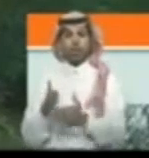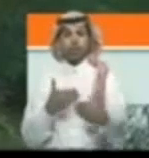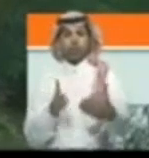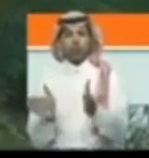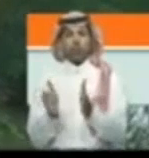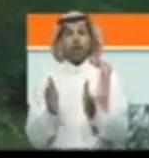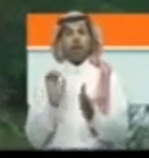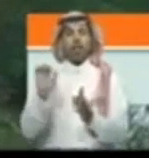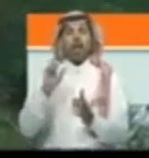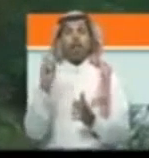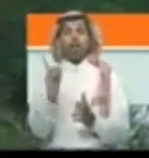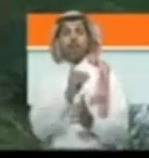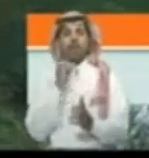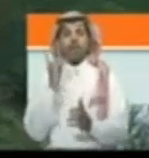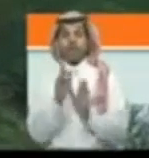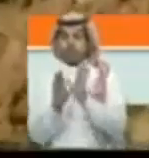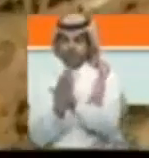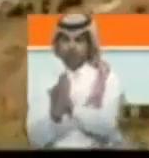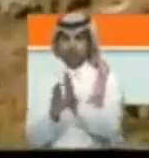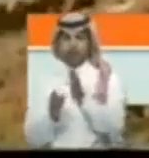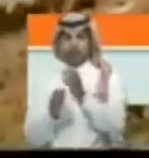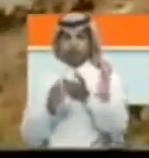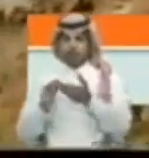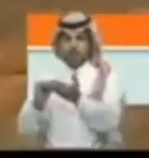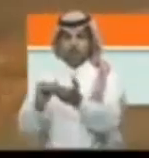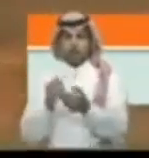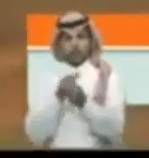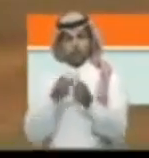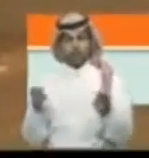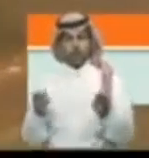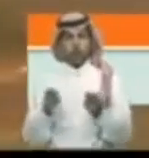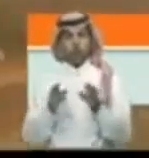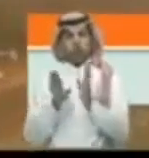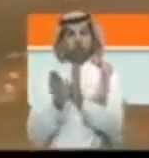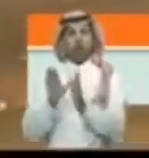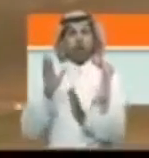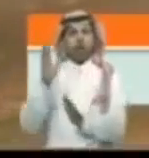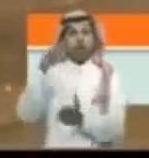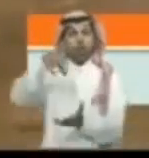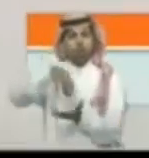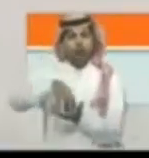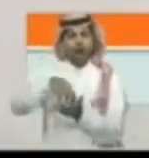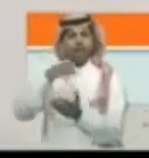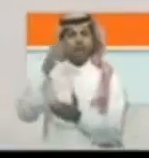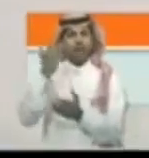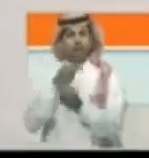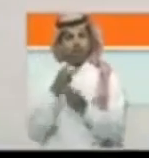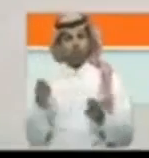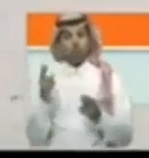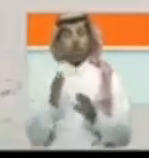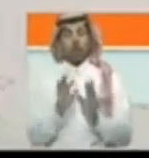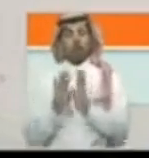الصندوق سيتمكن من قبول الهبات والتبرعات والمنح والوصايا والأوقاف وفق القواعد